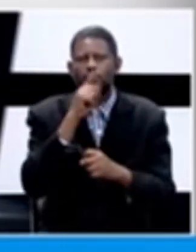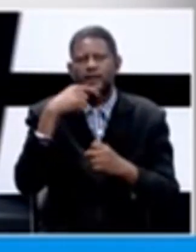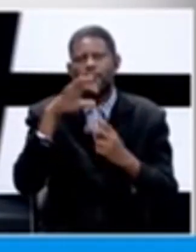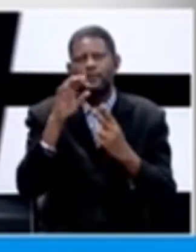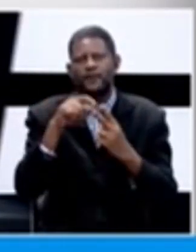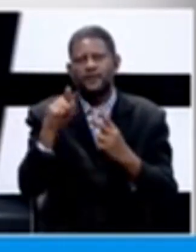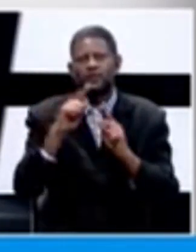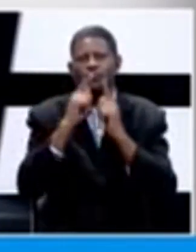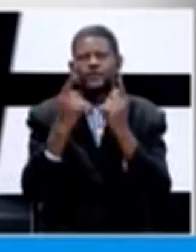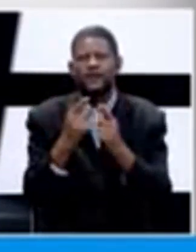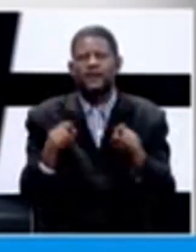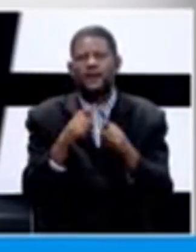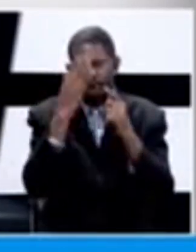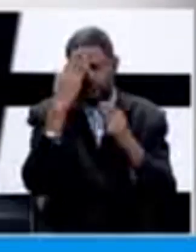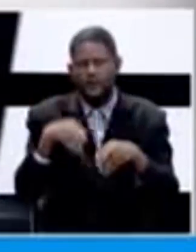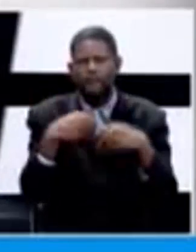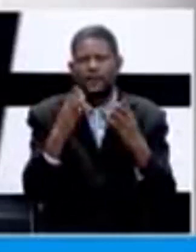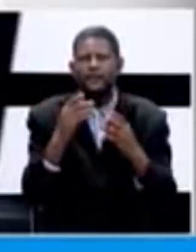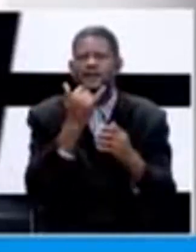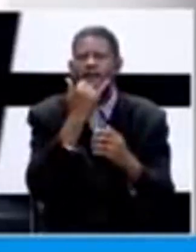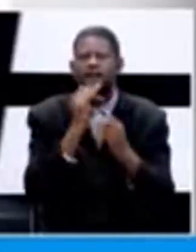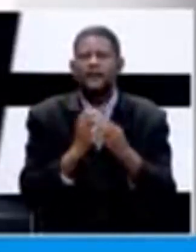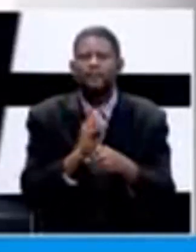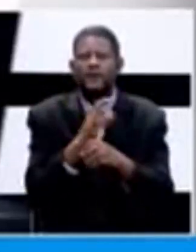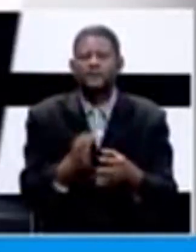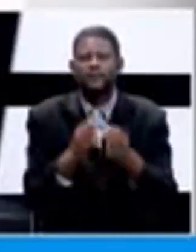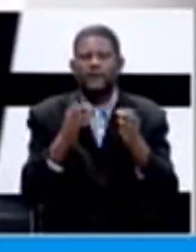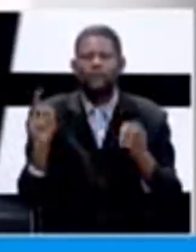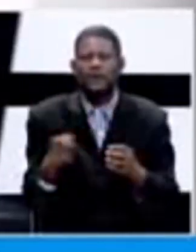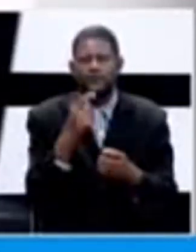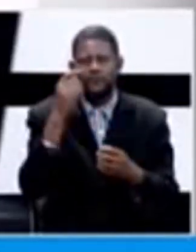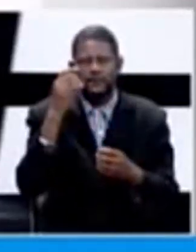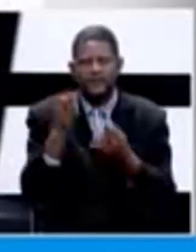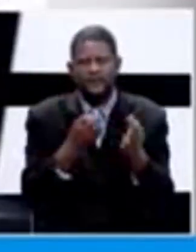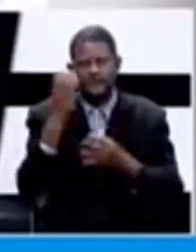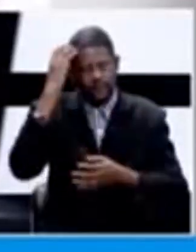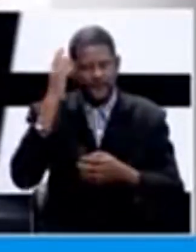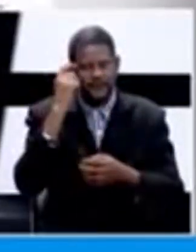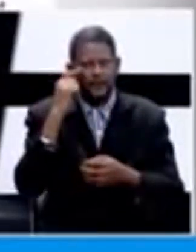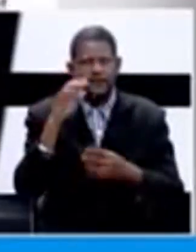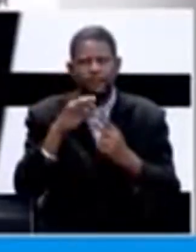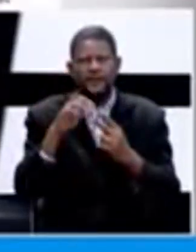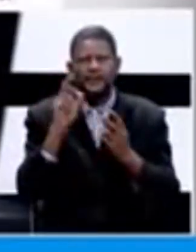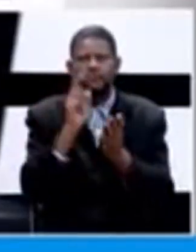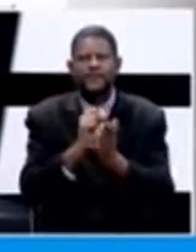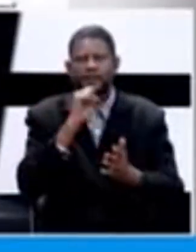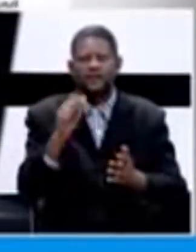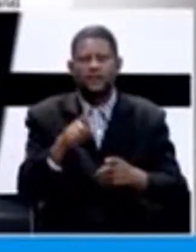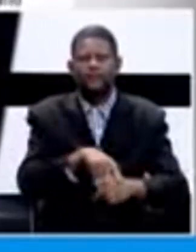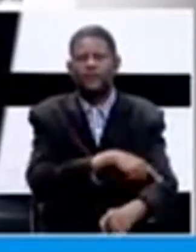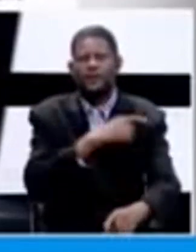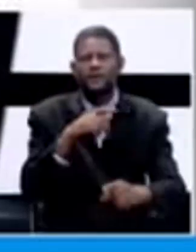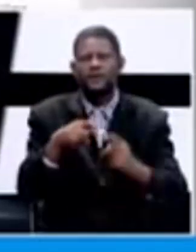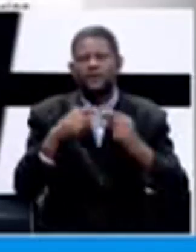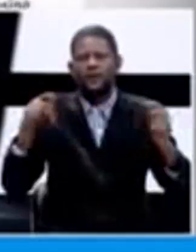ጉጅለ ኣፍልጦ ከም ምሃብ ዝቁፀር ጌጋ መልእኽቲ ዘመሓላለፈ ምዃኑ ዝገለጸ መንግስቲ ትግራይ መረፃ ብዘይ ኣገባብ ምንውሑ ዝተቃወሙ